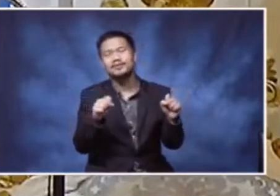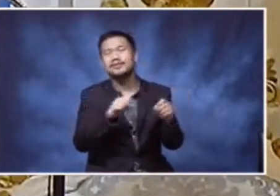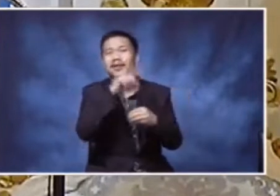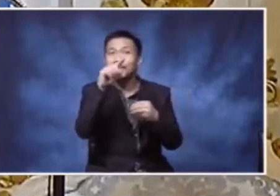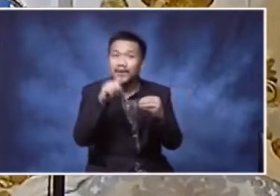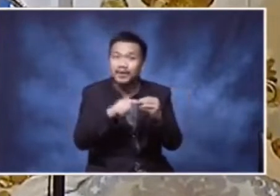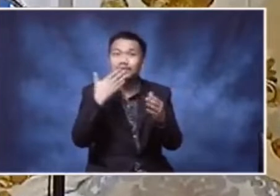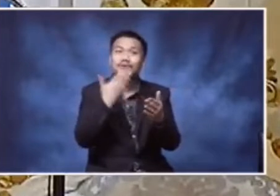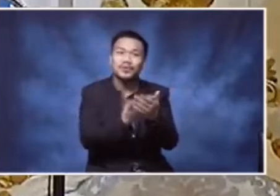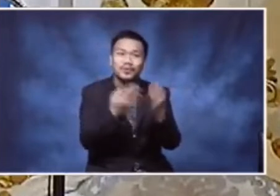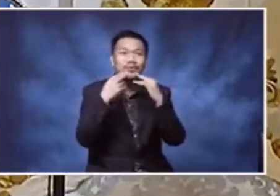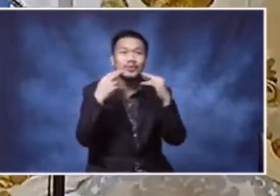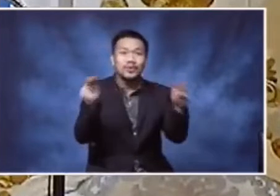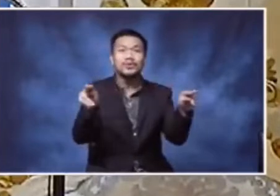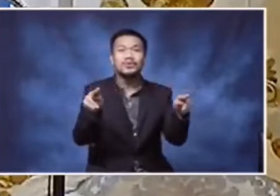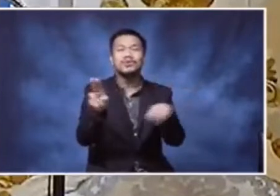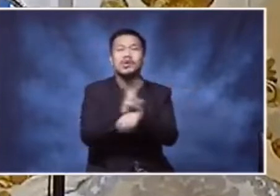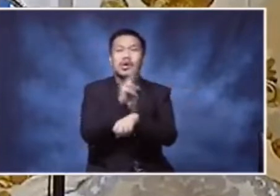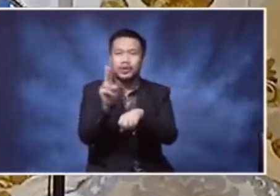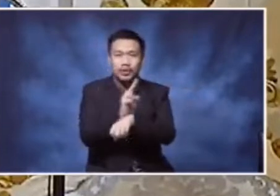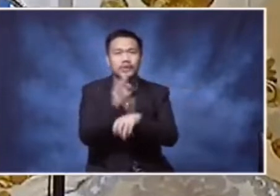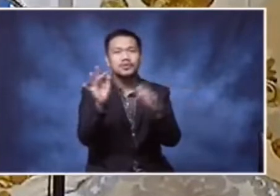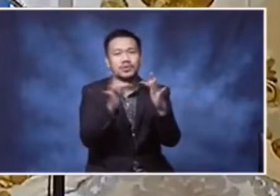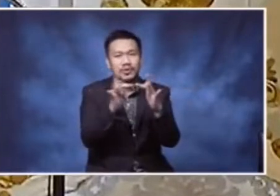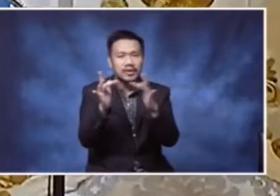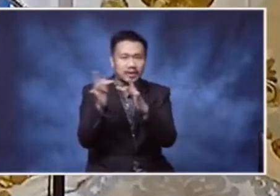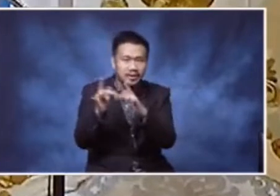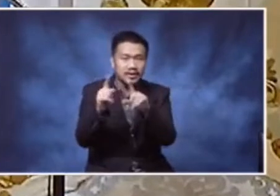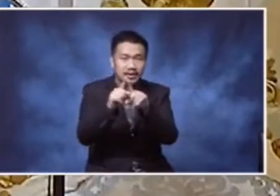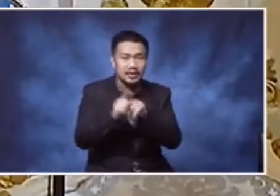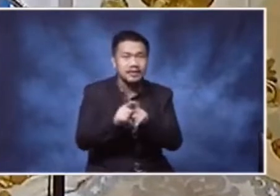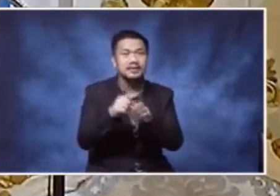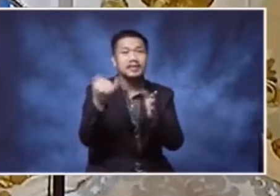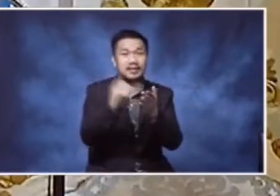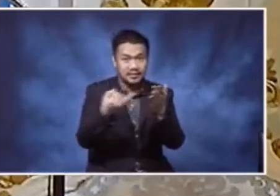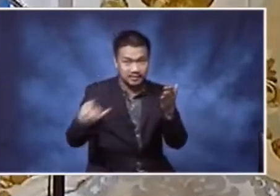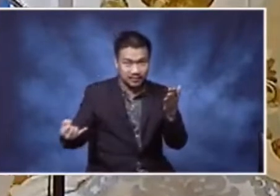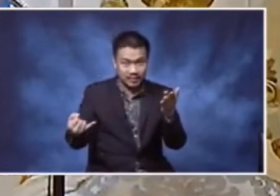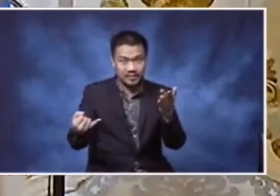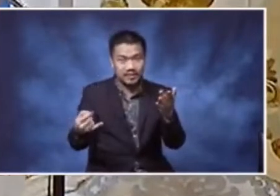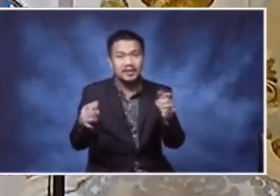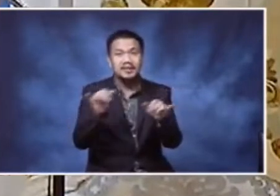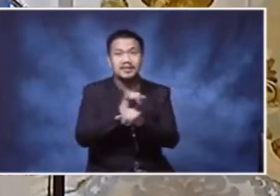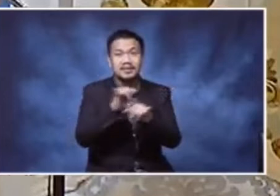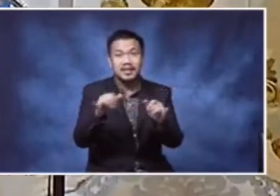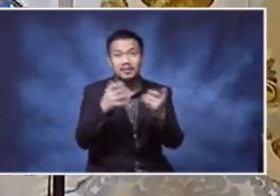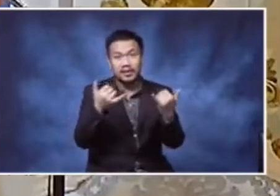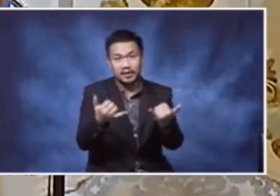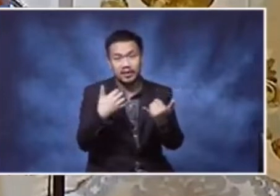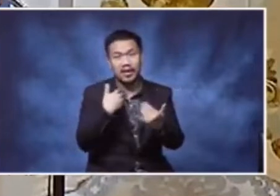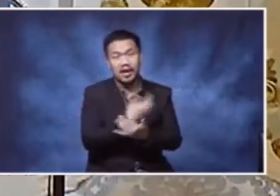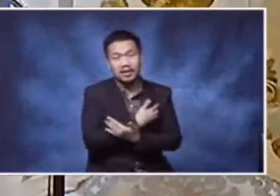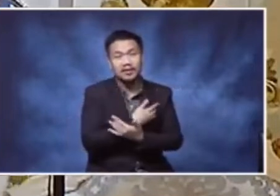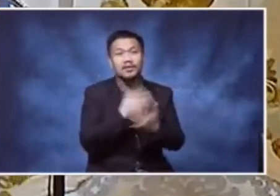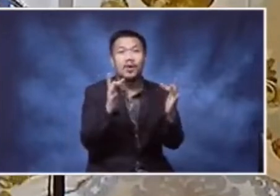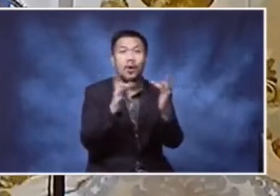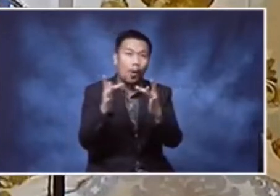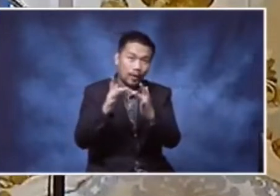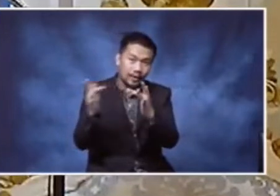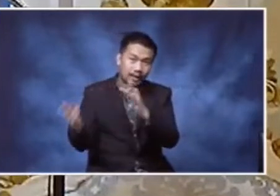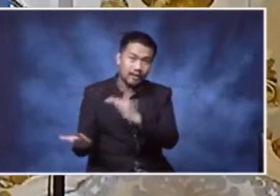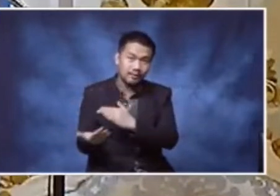balita? Gamitin natin ito bilang instrumento. Tulad po na ngayon, ang ating pag-o-online na